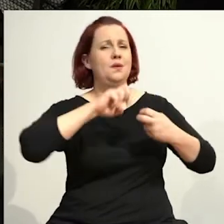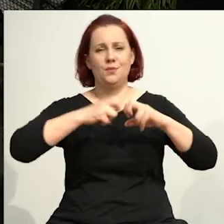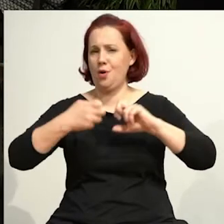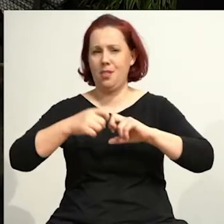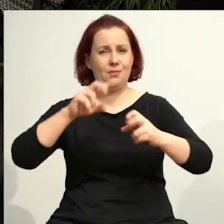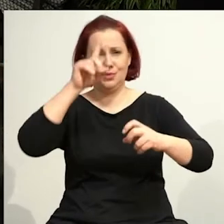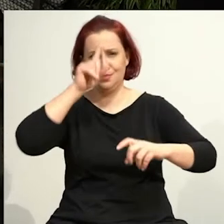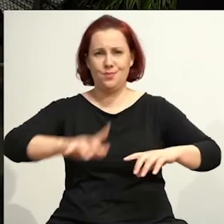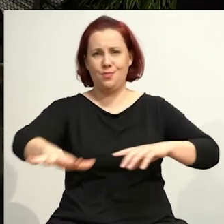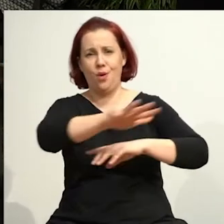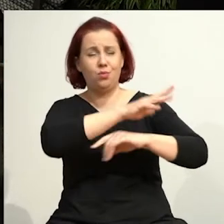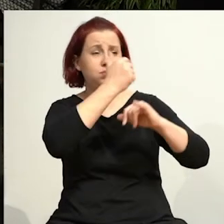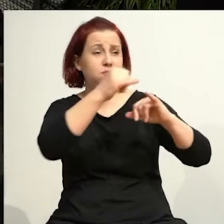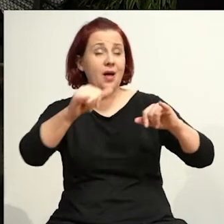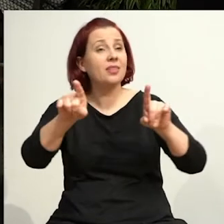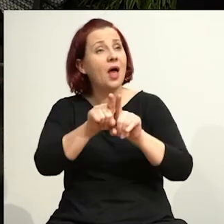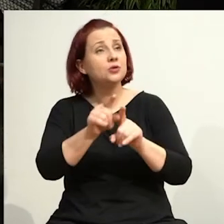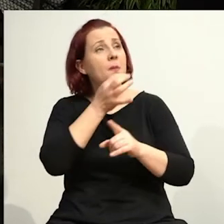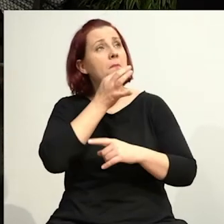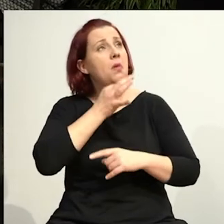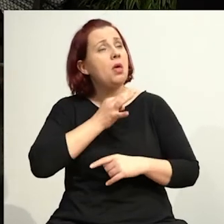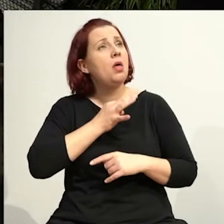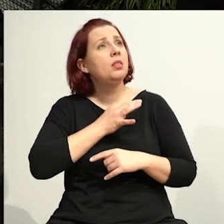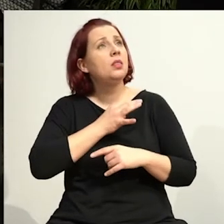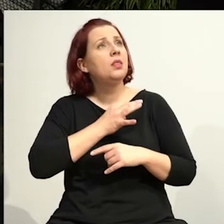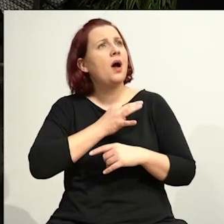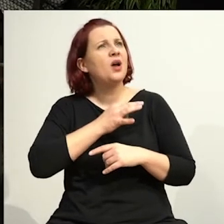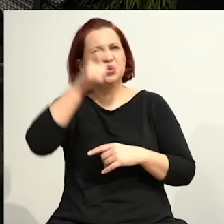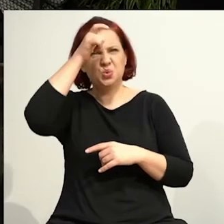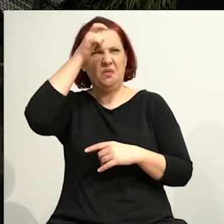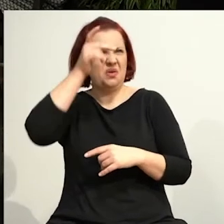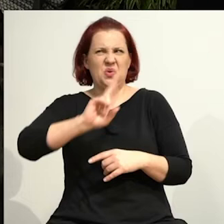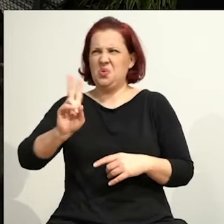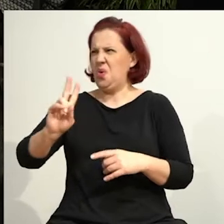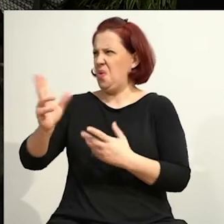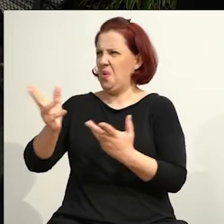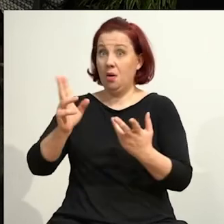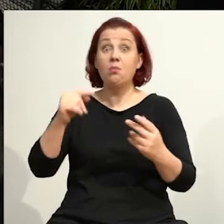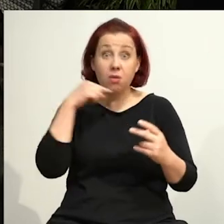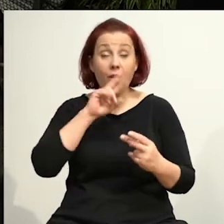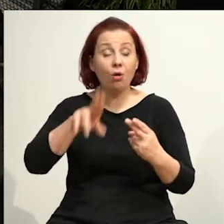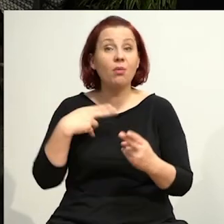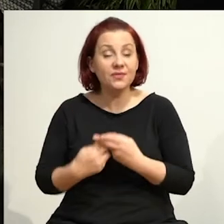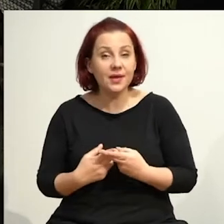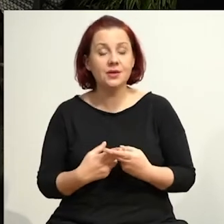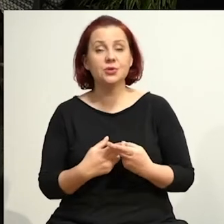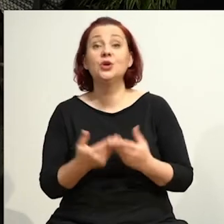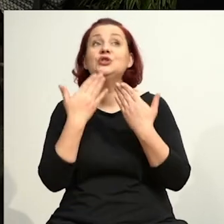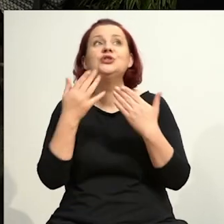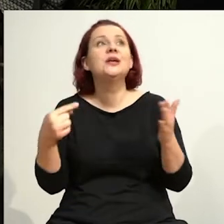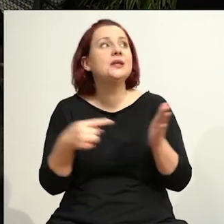społecznych, odpowiedzieć sobie na pytanie, kim wobec tego człowiek w ogóle jest. To dzięki temu on